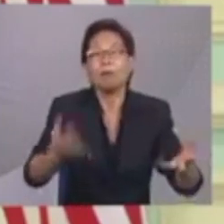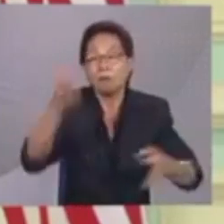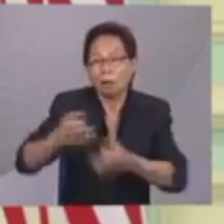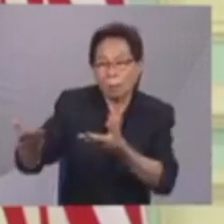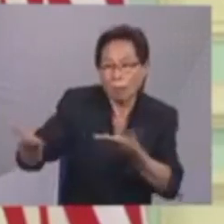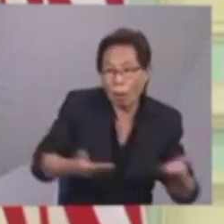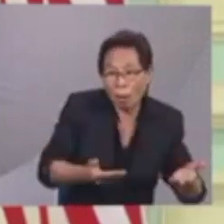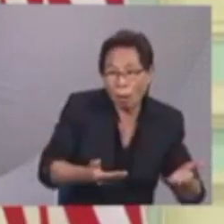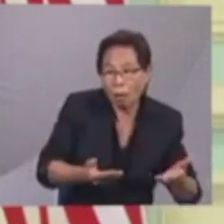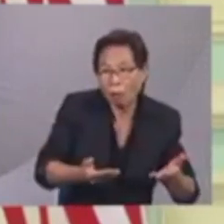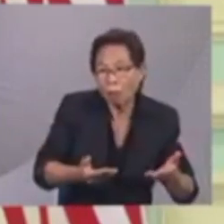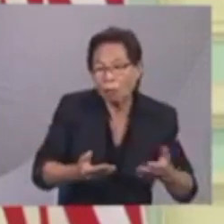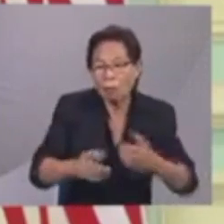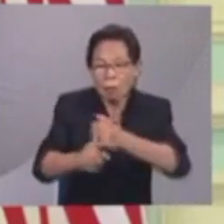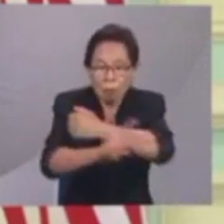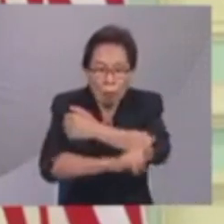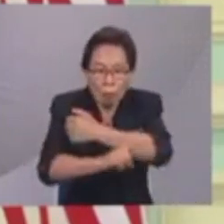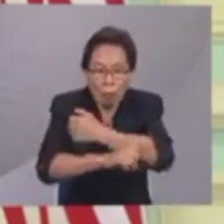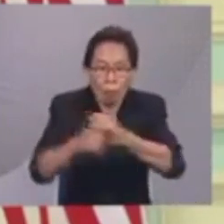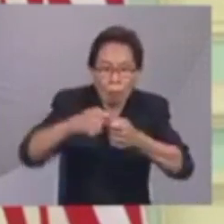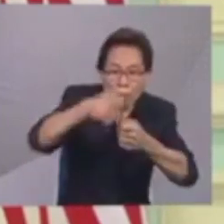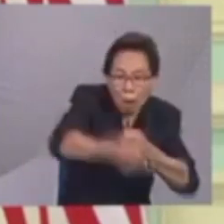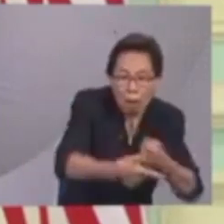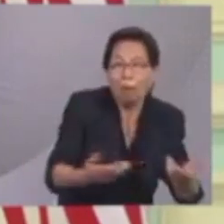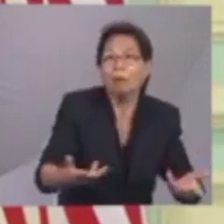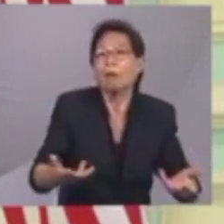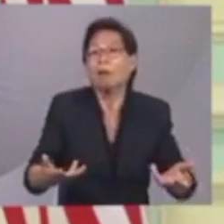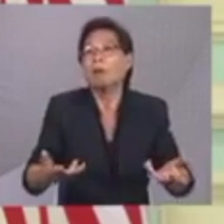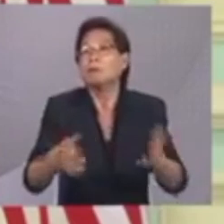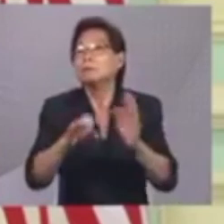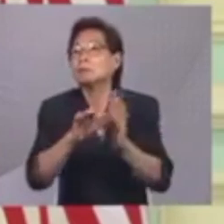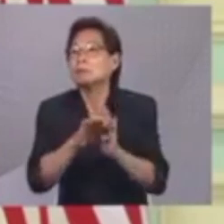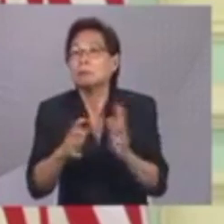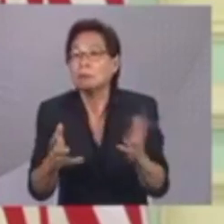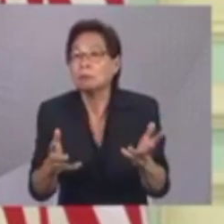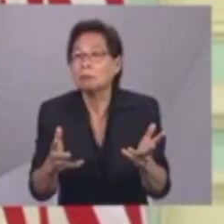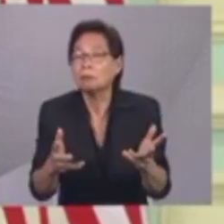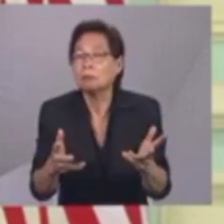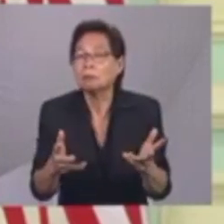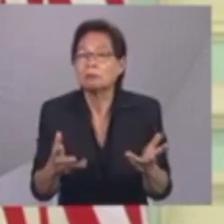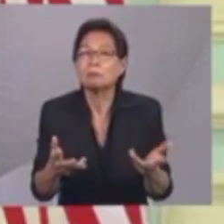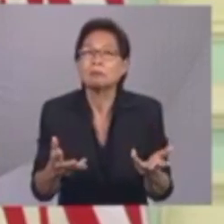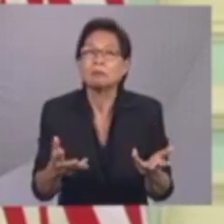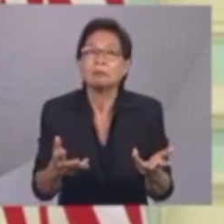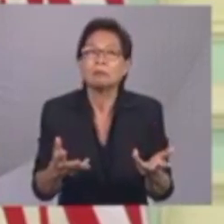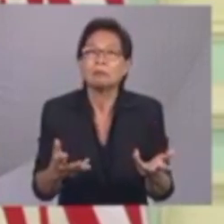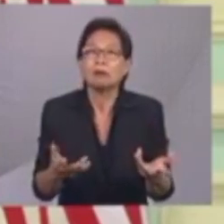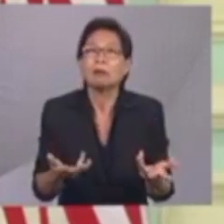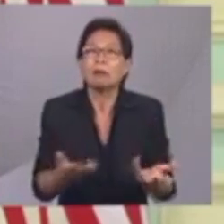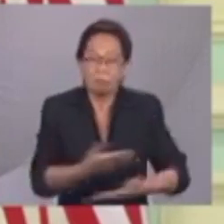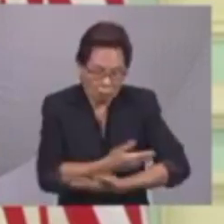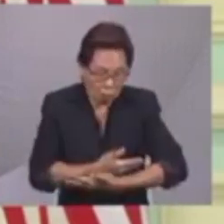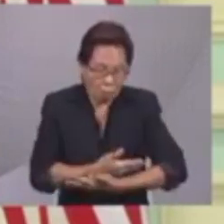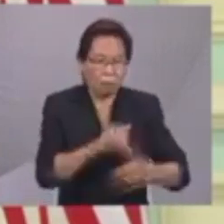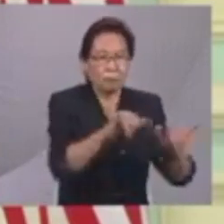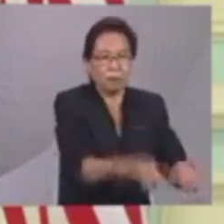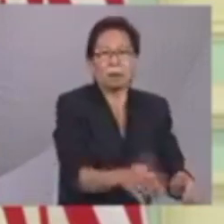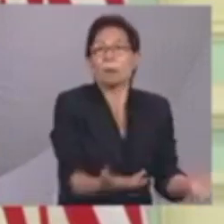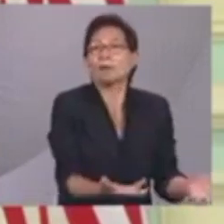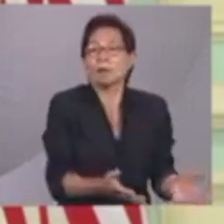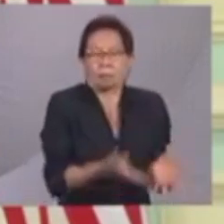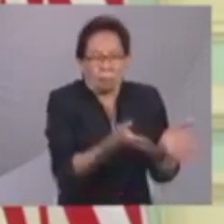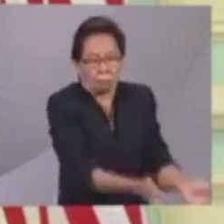bawa, mereka dikenakan compound sebagai contoh. Jadi di mana mereka nak tinggalkan anak mereka sebagai